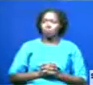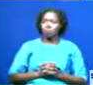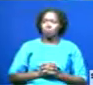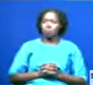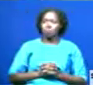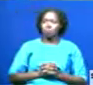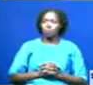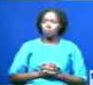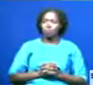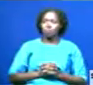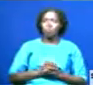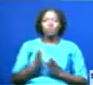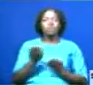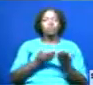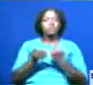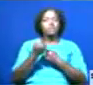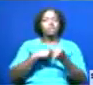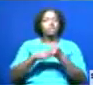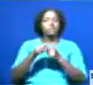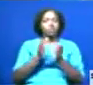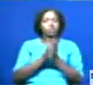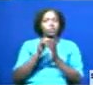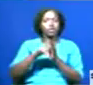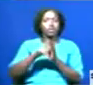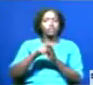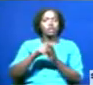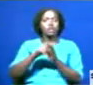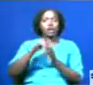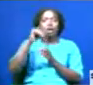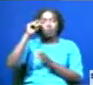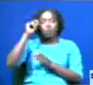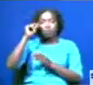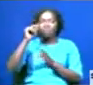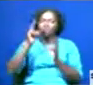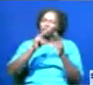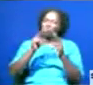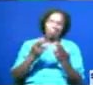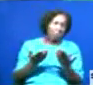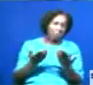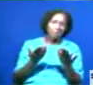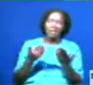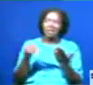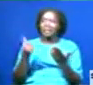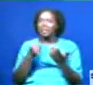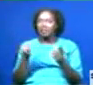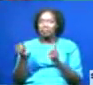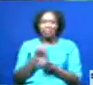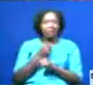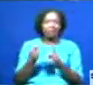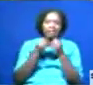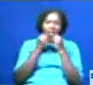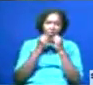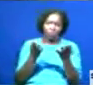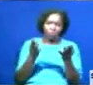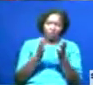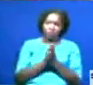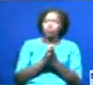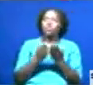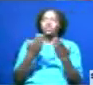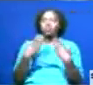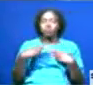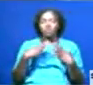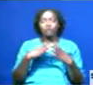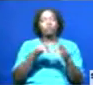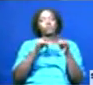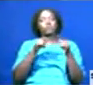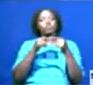Shughuli katikati mwa jiji kuu la Mombasa zilikuwa za kawaida bila kushuhudiwa kwa vurugu lolote. Wakazi wakilaumu